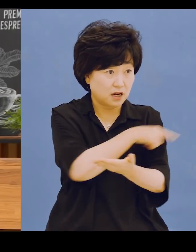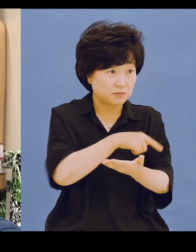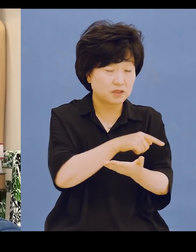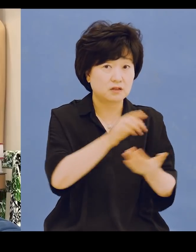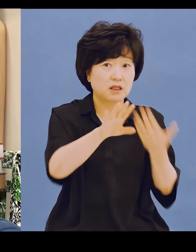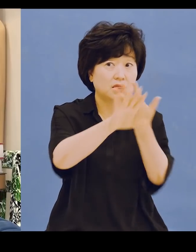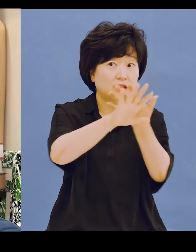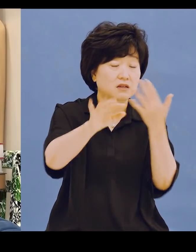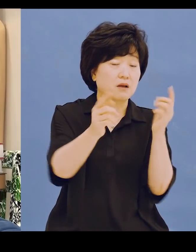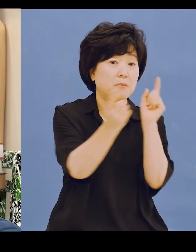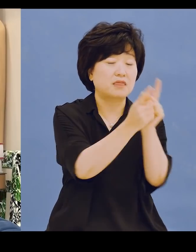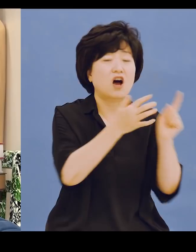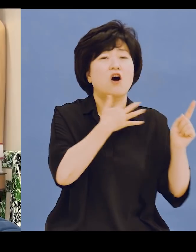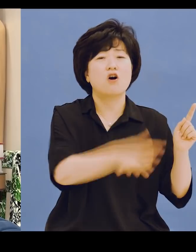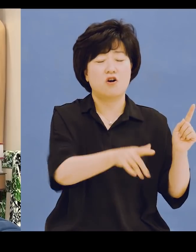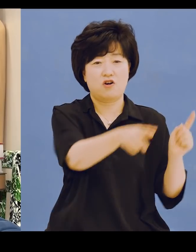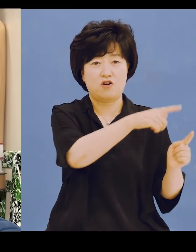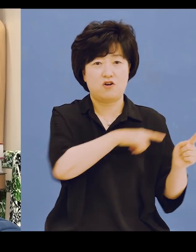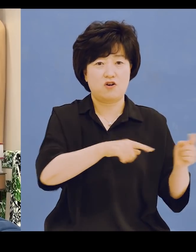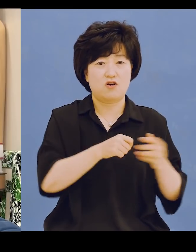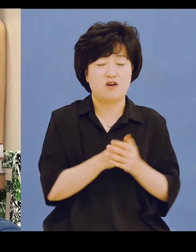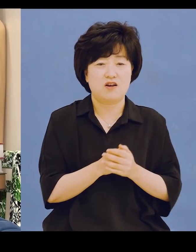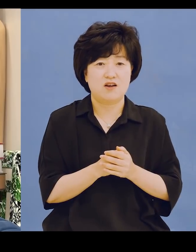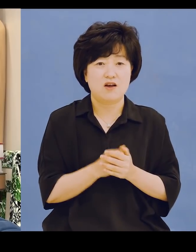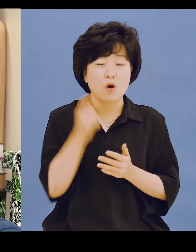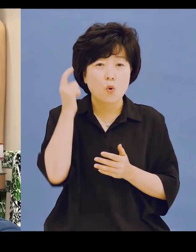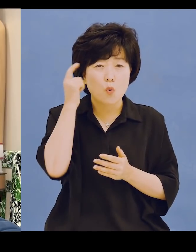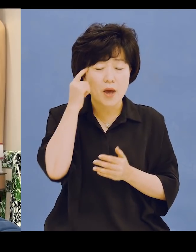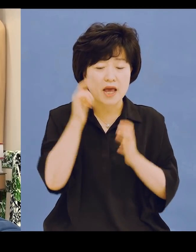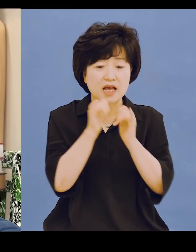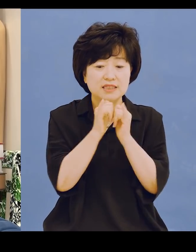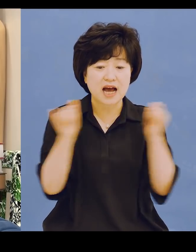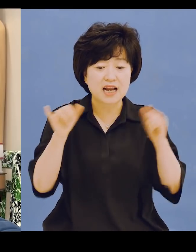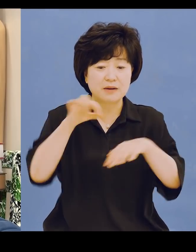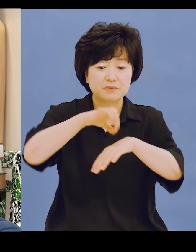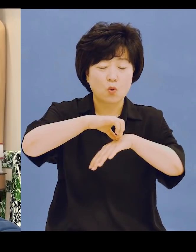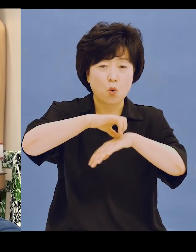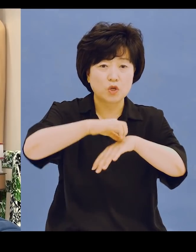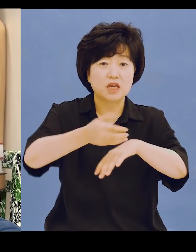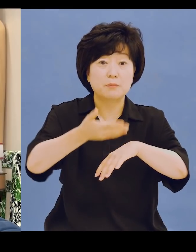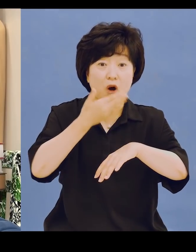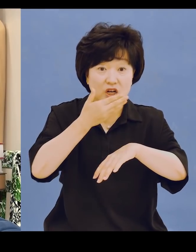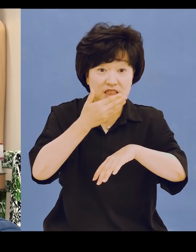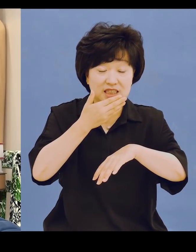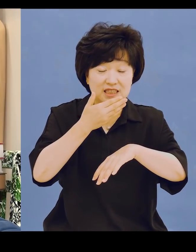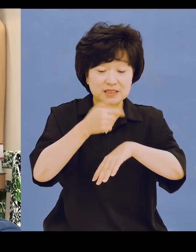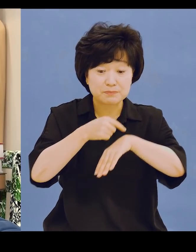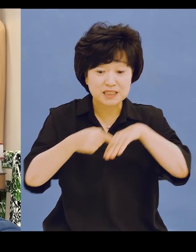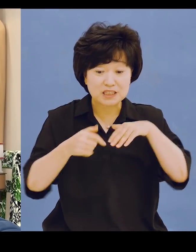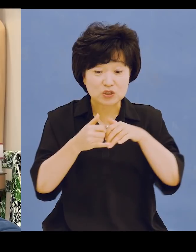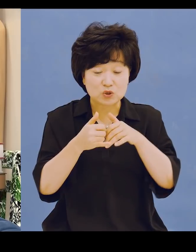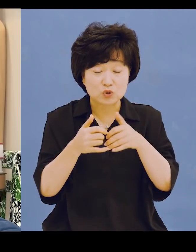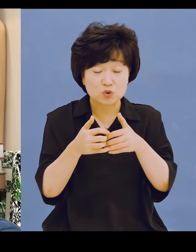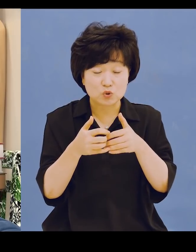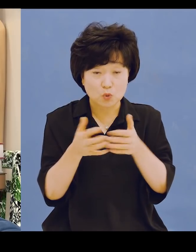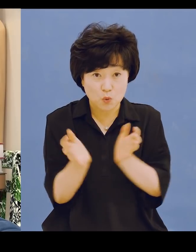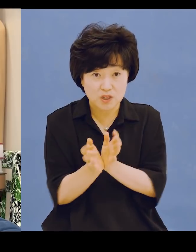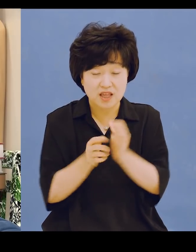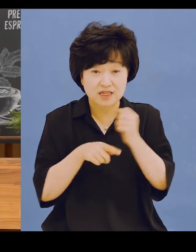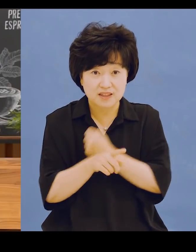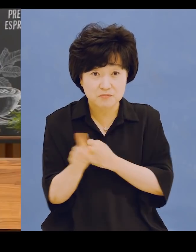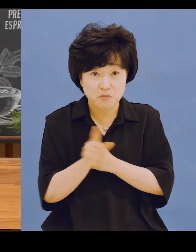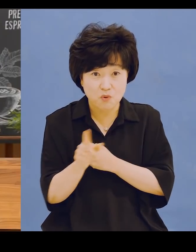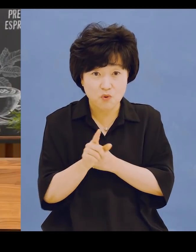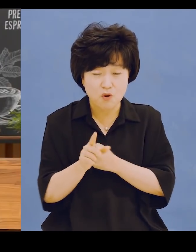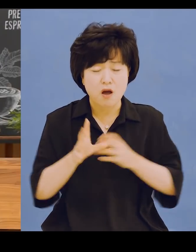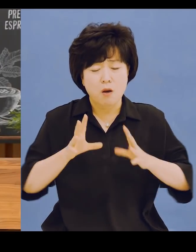예, 예. 식인종이라고 하는 것이 전 세계 여러 곳에 있지만 네. 그야말로 배고파서 먹어야